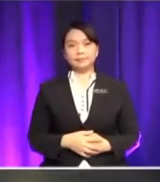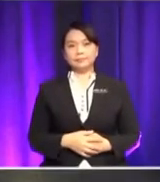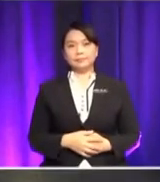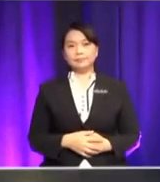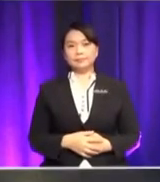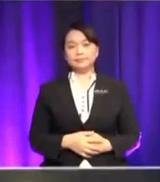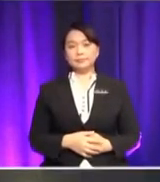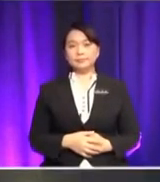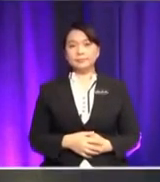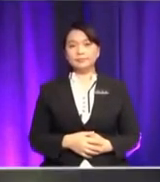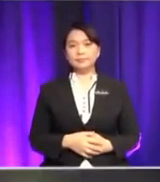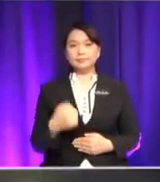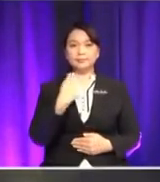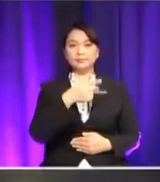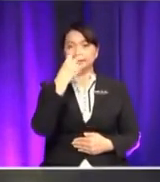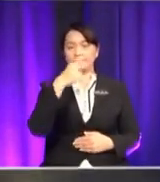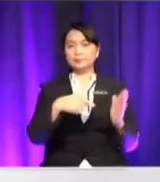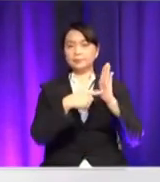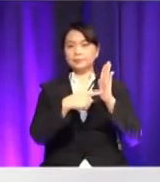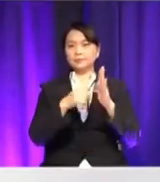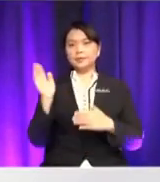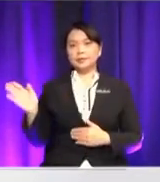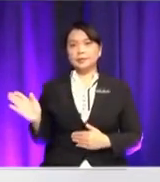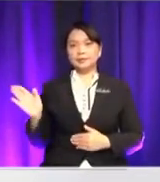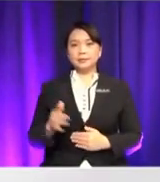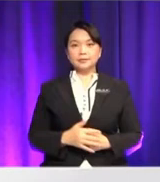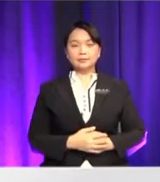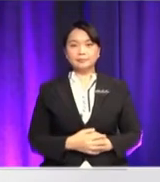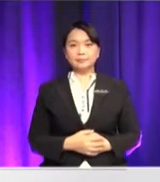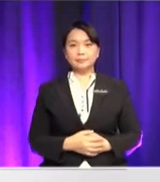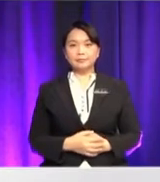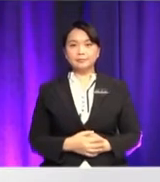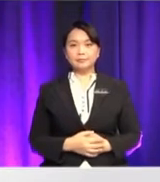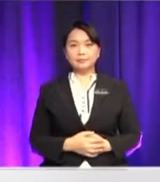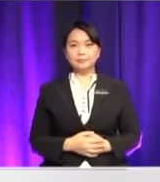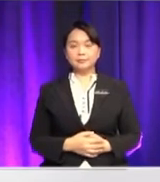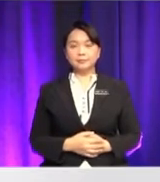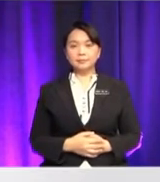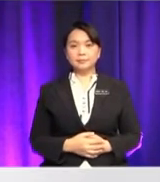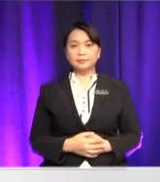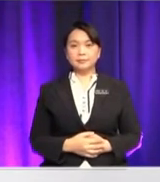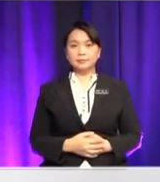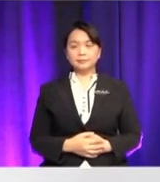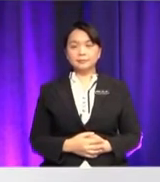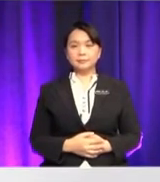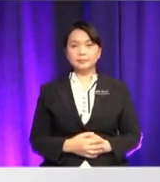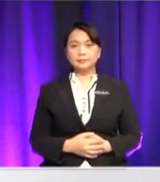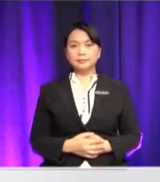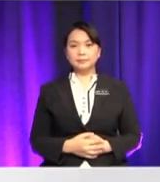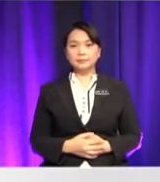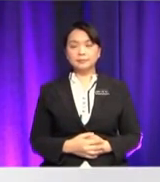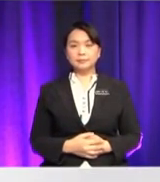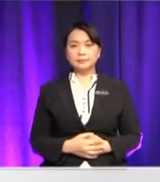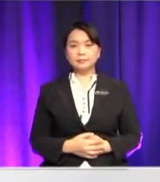Oke kita Tengok Ya Allah cantiknya memang oke ah betul